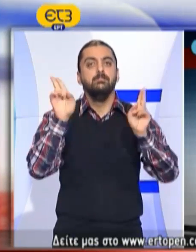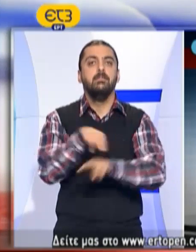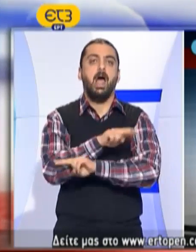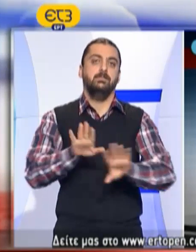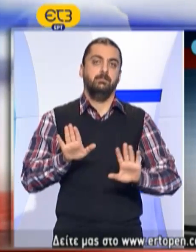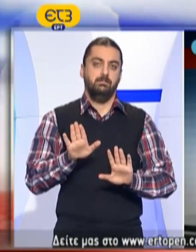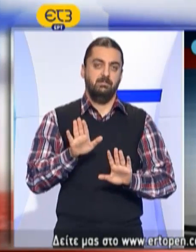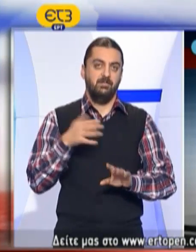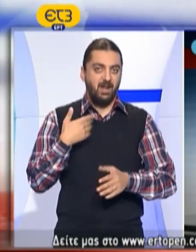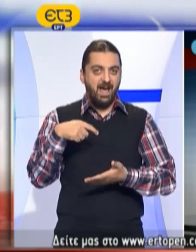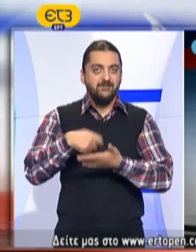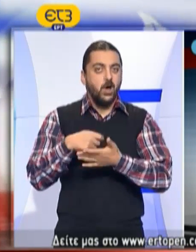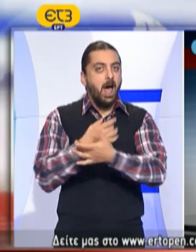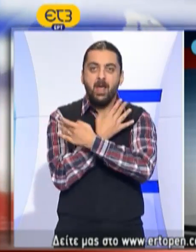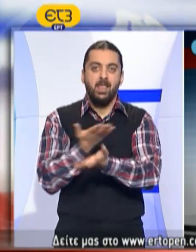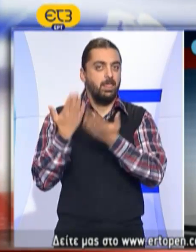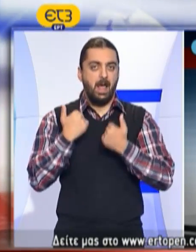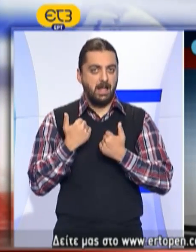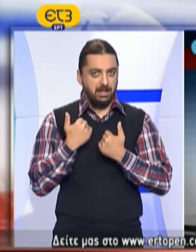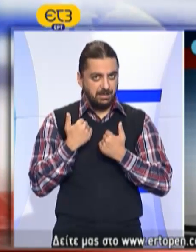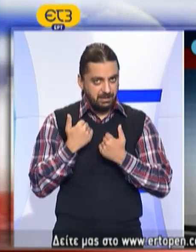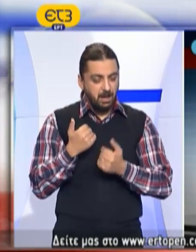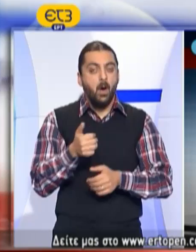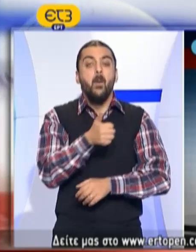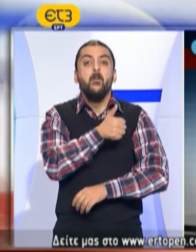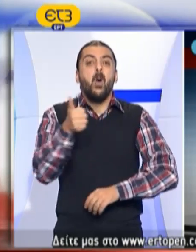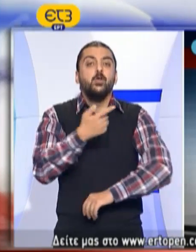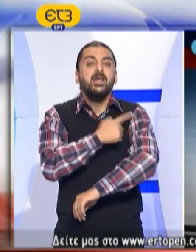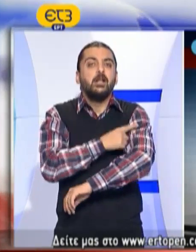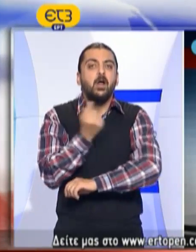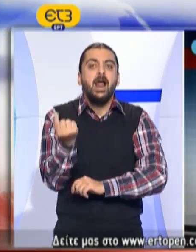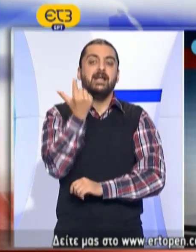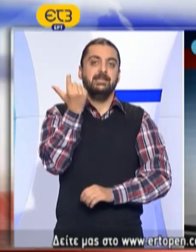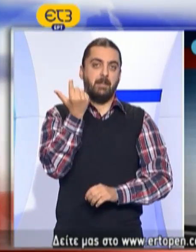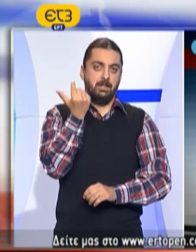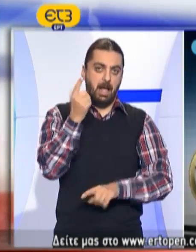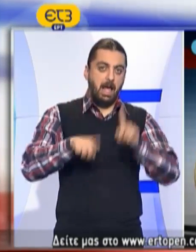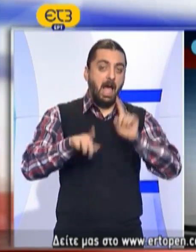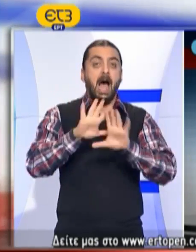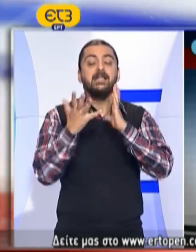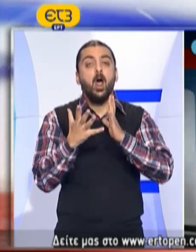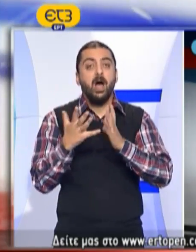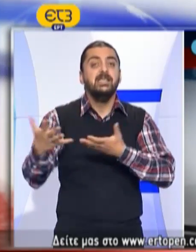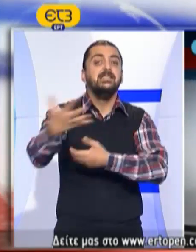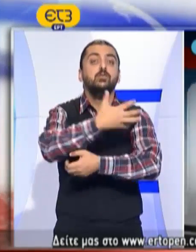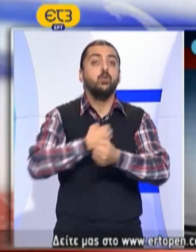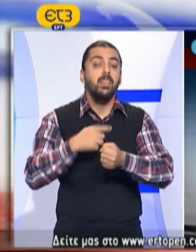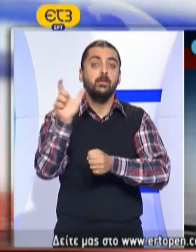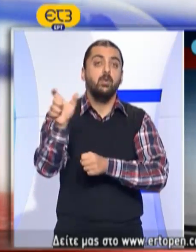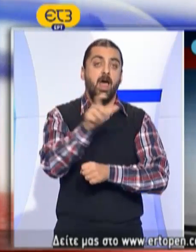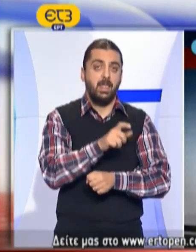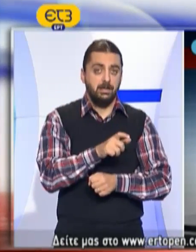λίγους φορολογούμενους, καθώς θα πρέπει τα έξοδα αυτά να ξεπερνούν το 5% του συνολικού εισοδήματος. Για τα ενίκεια